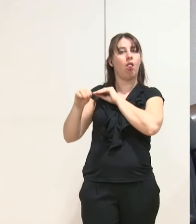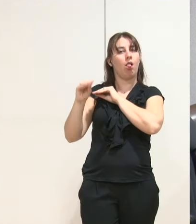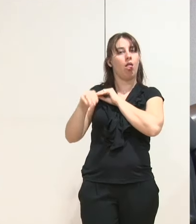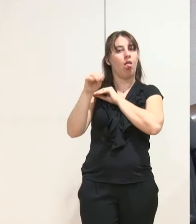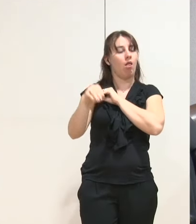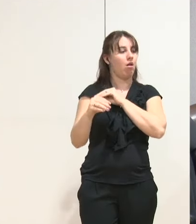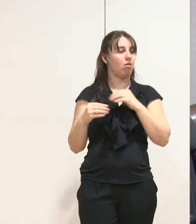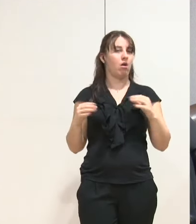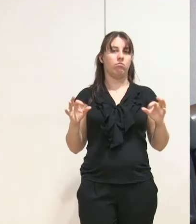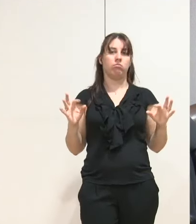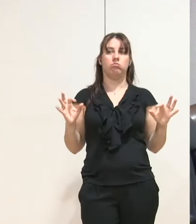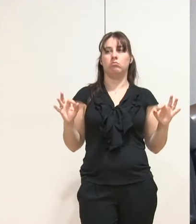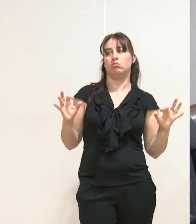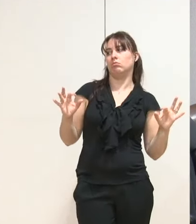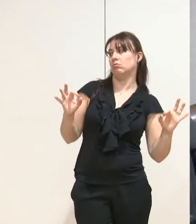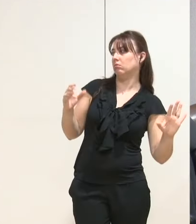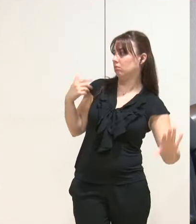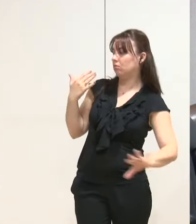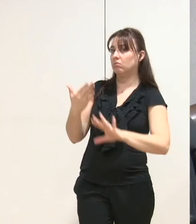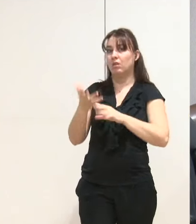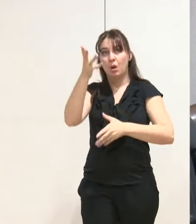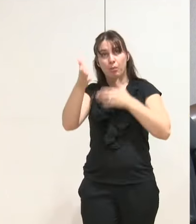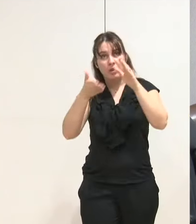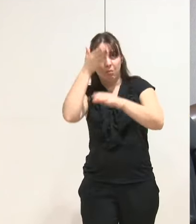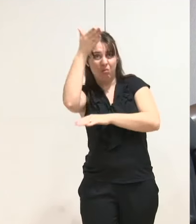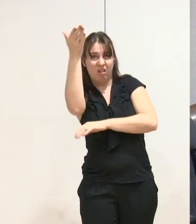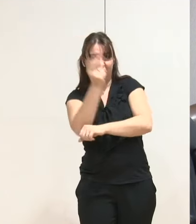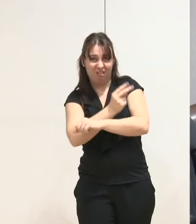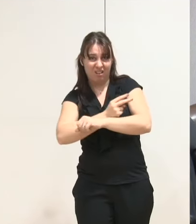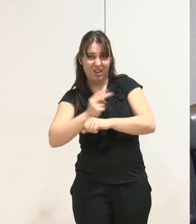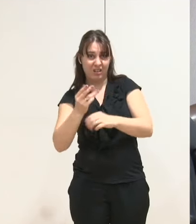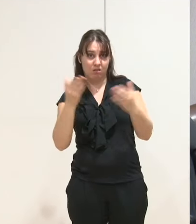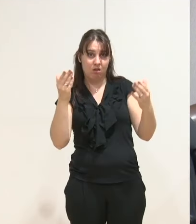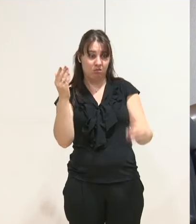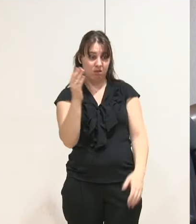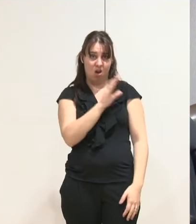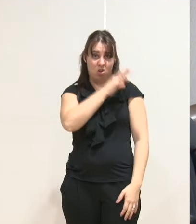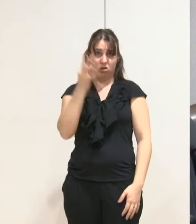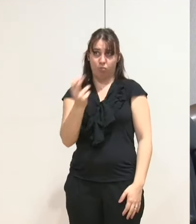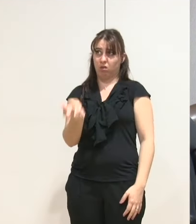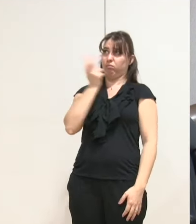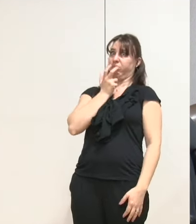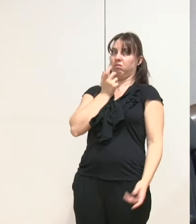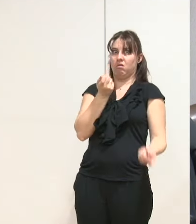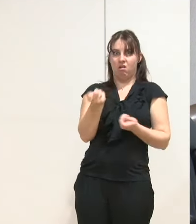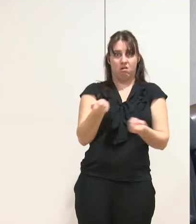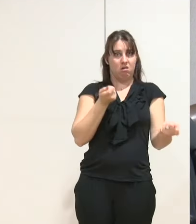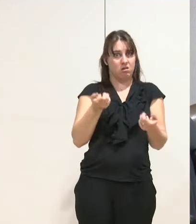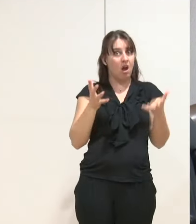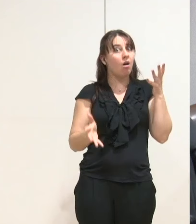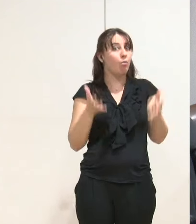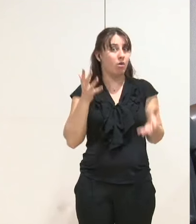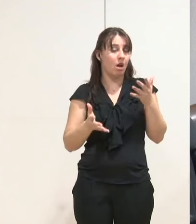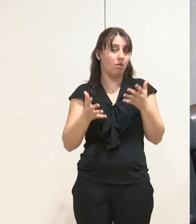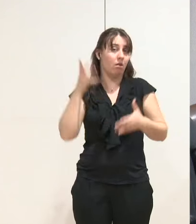et il y a un risque pour que demain nous nous retrouvions à 100 % gestionnaire de cet équipement avec toutes les